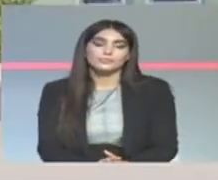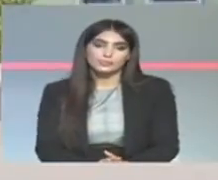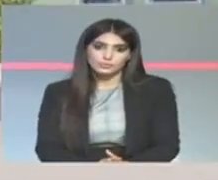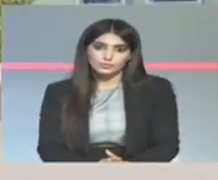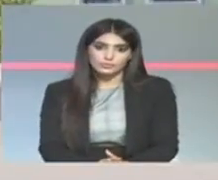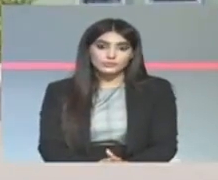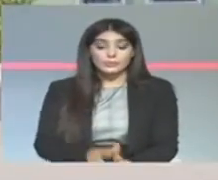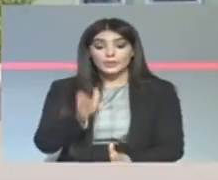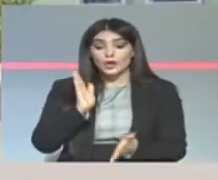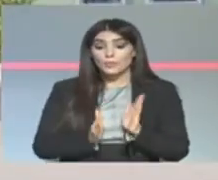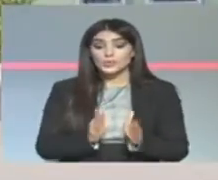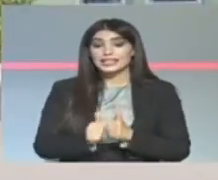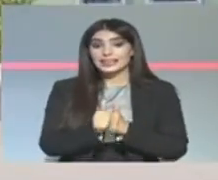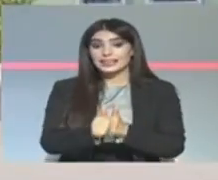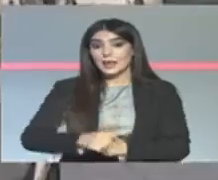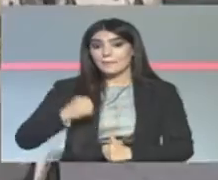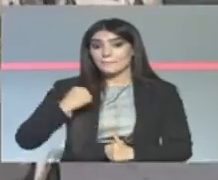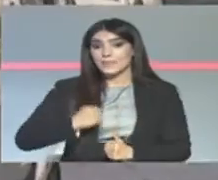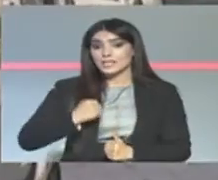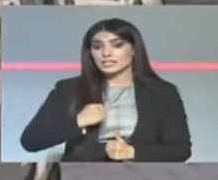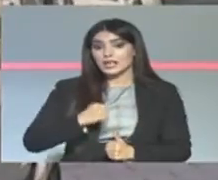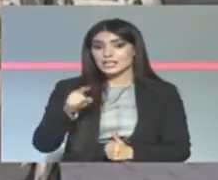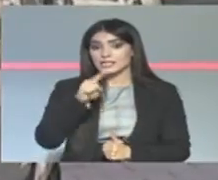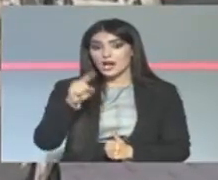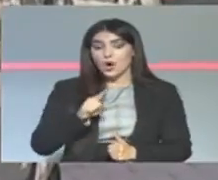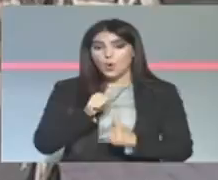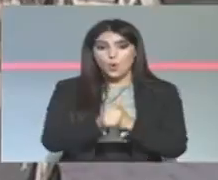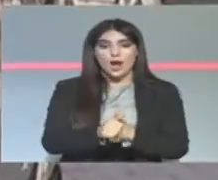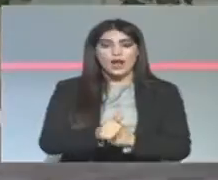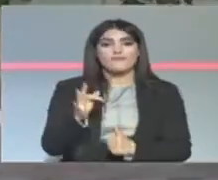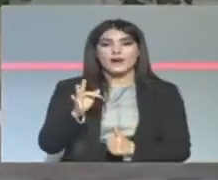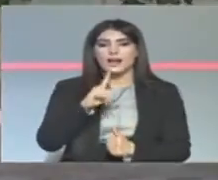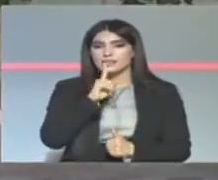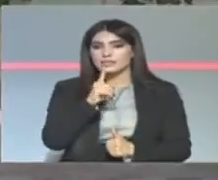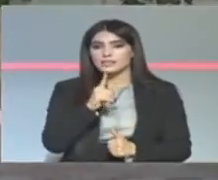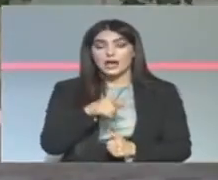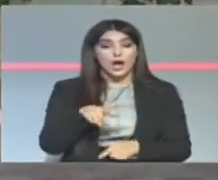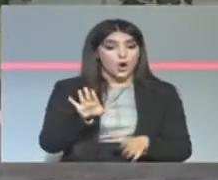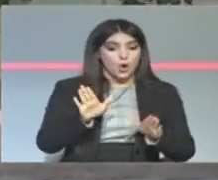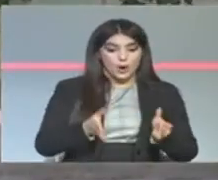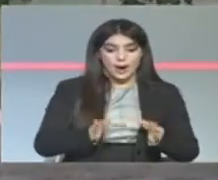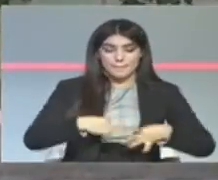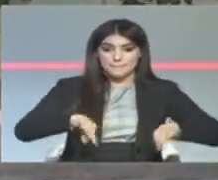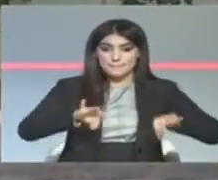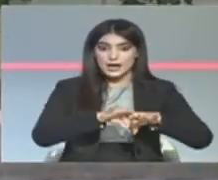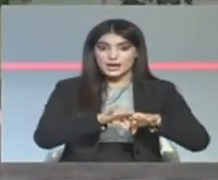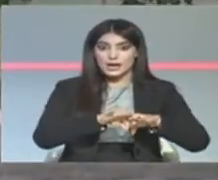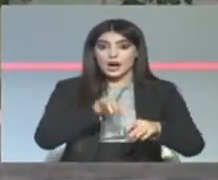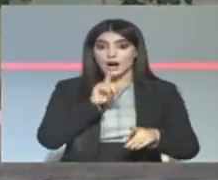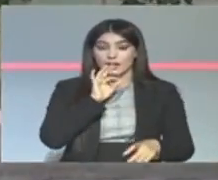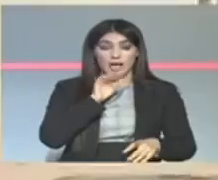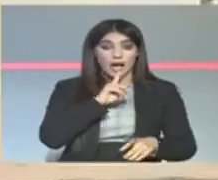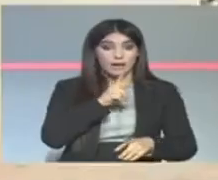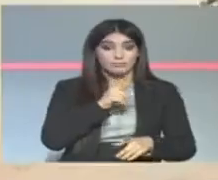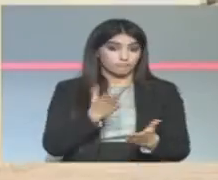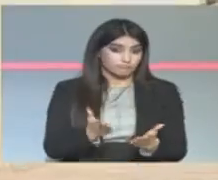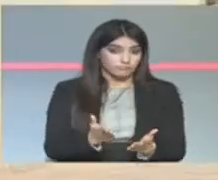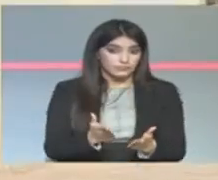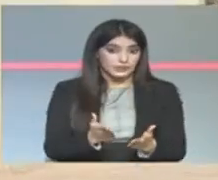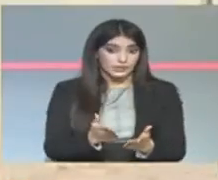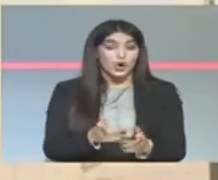مستشفى الفحص ولكن كان اول مستشفى محلي يخصص مسلكا خاص بالكويت تسعطاشر ووفق القائمين عليها